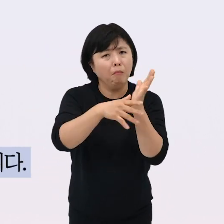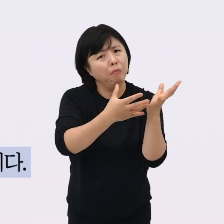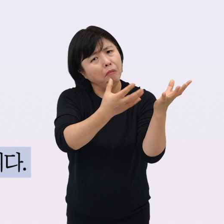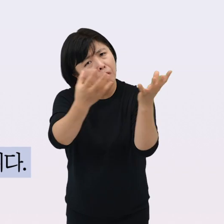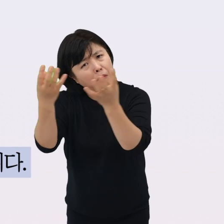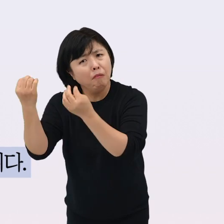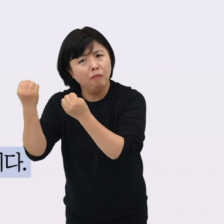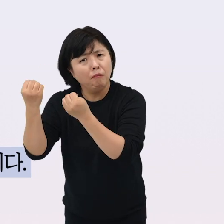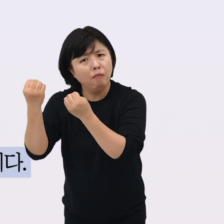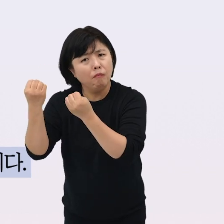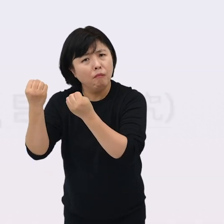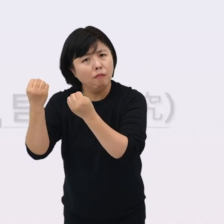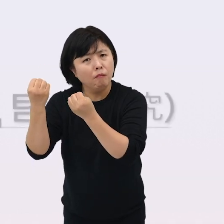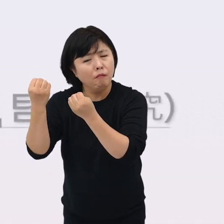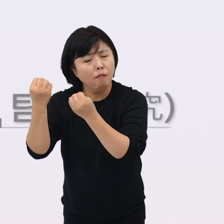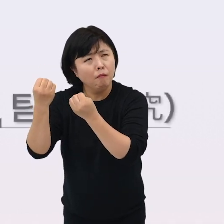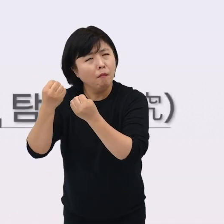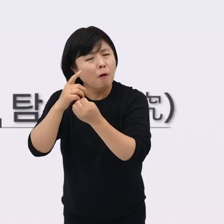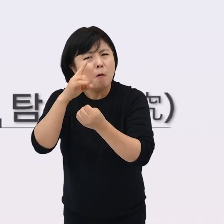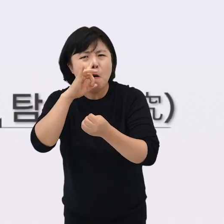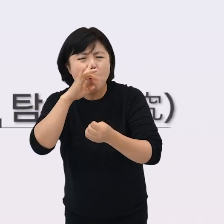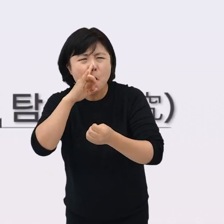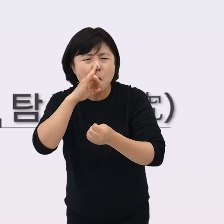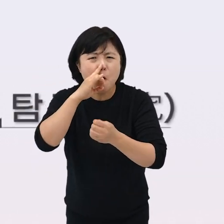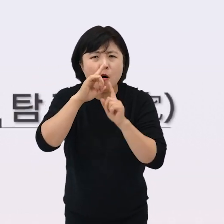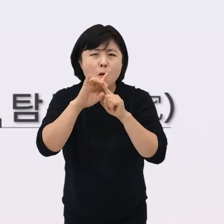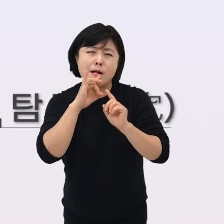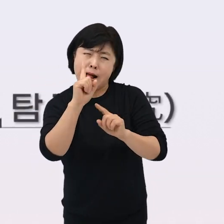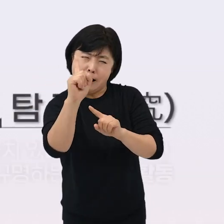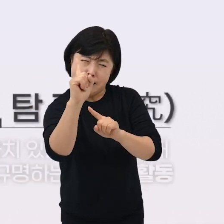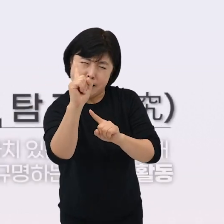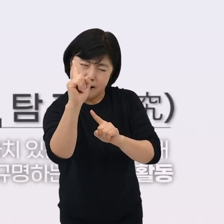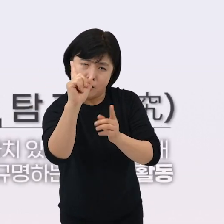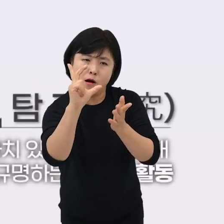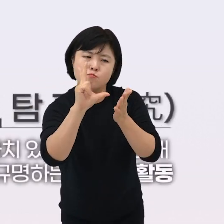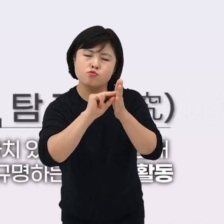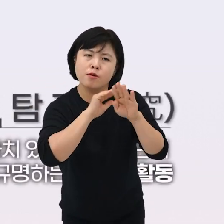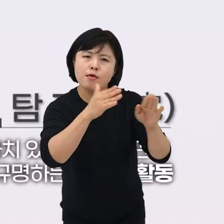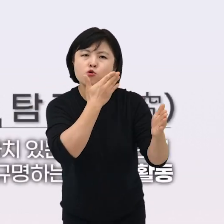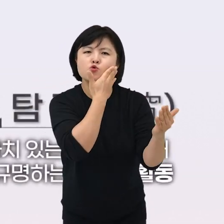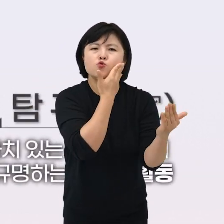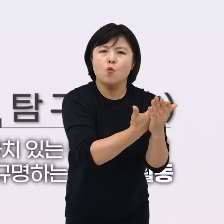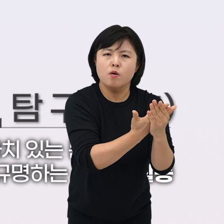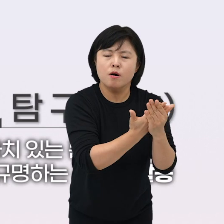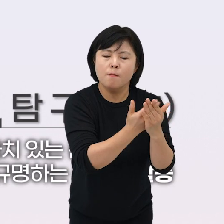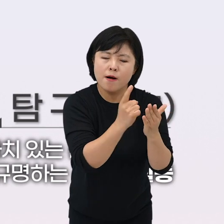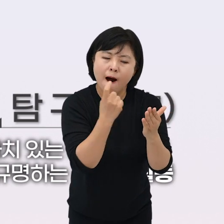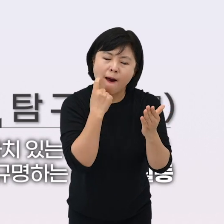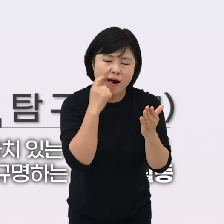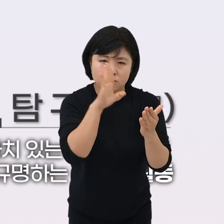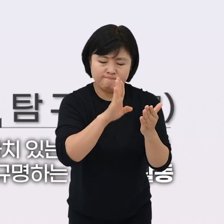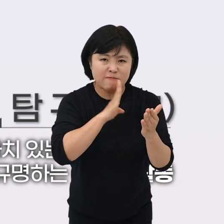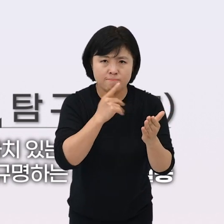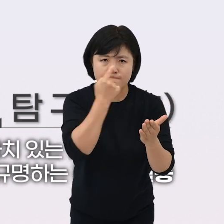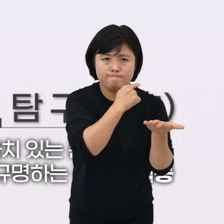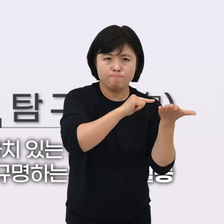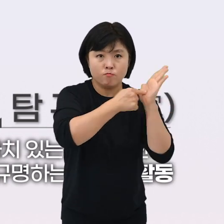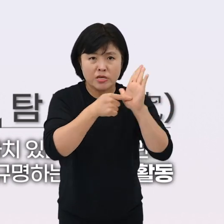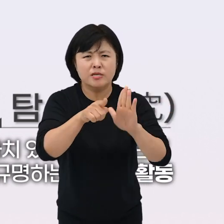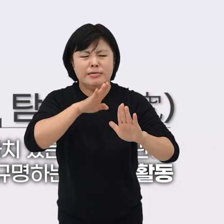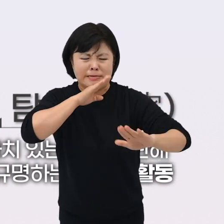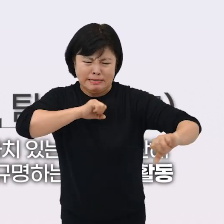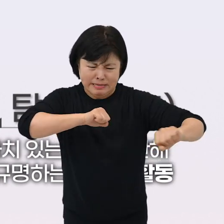오해하는 경우가 많아서 결국 탐구라는 것은 오로지 가치 있는 문제에 관해서 참